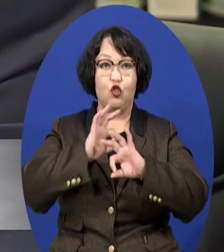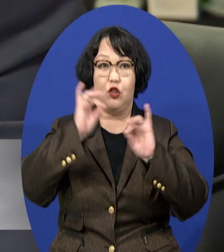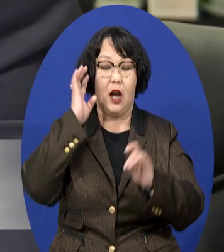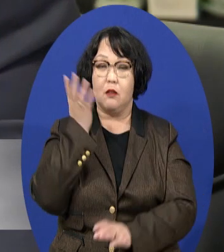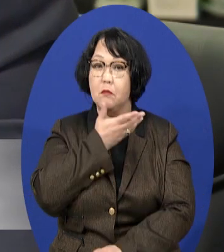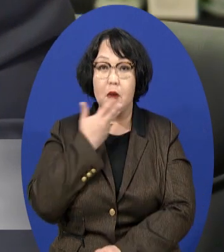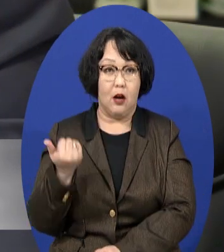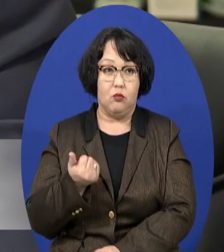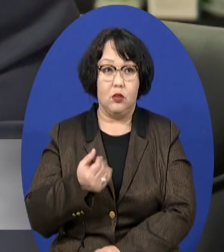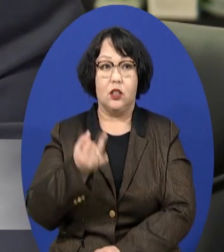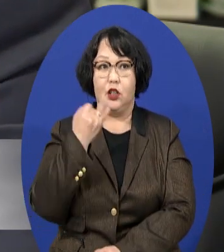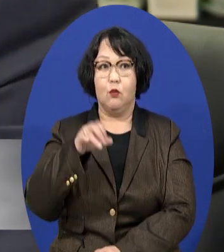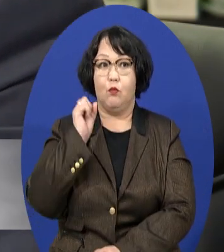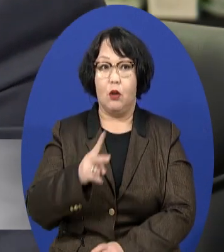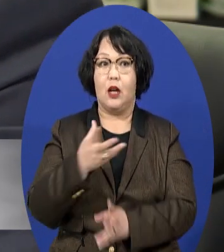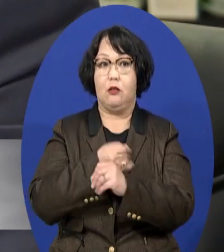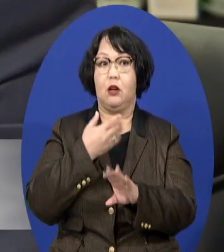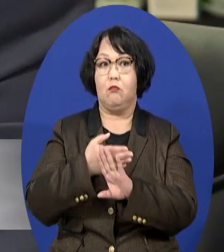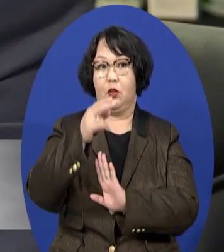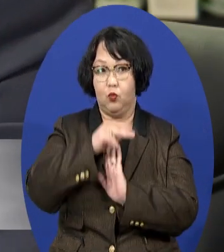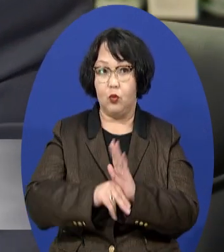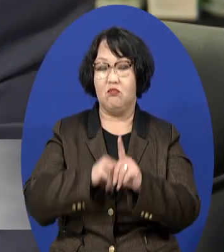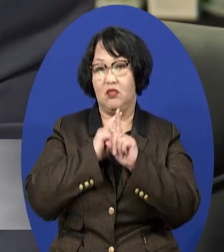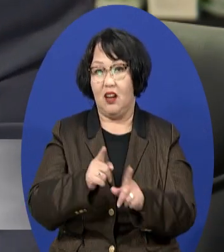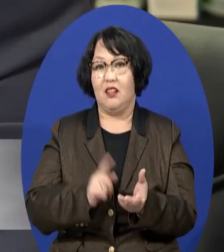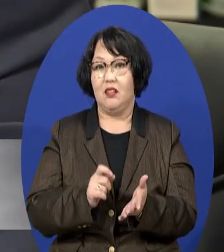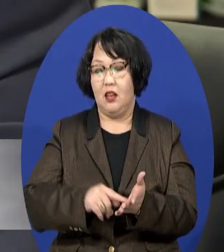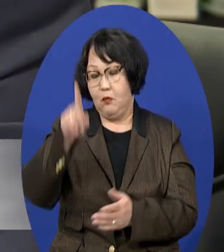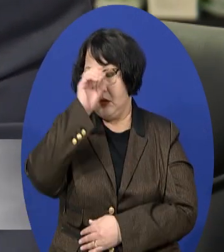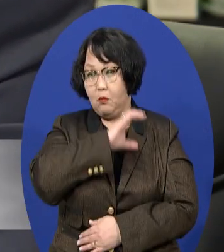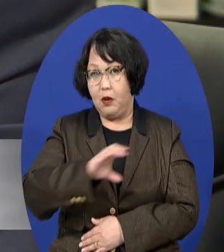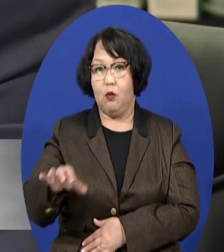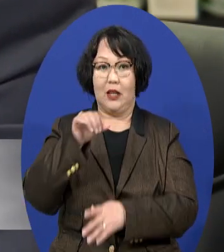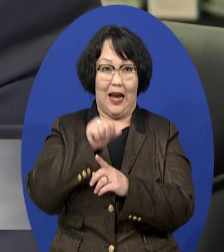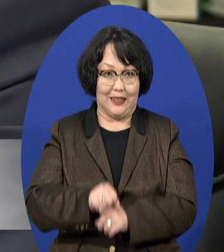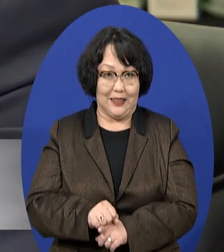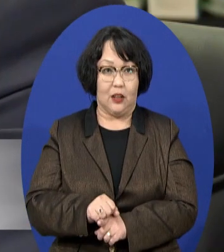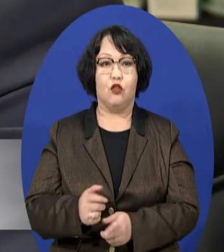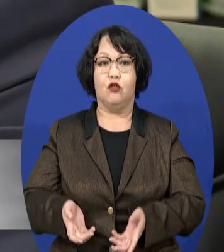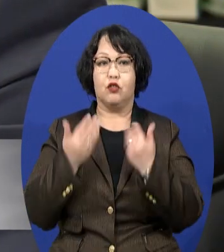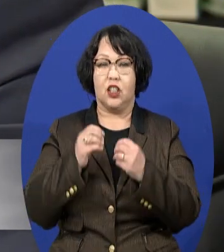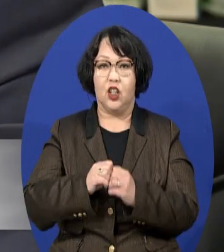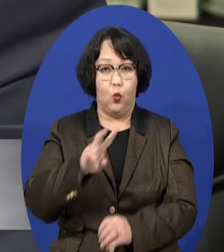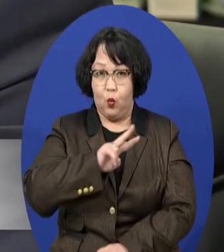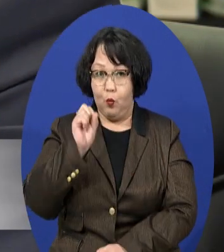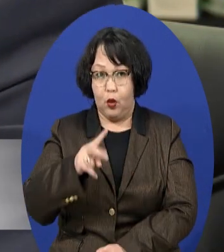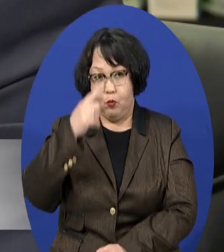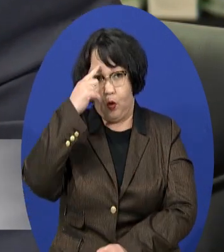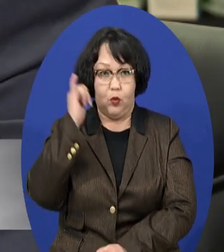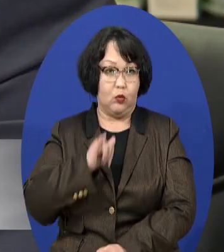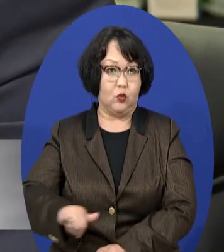байж бид халдвар хамгааллын дэглэмийг сахихаас гадна ингэж байж эмнэлгийн ачааллаа бууруулахгүй бол манайд өнөөдөр улсын хэмжээнд